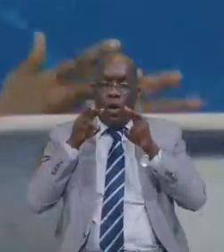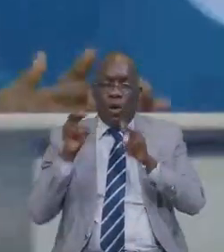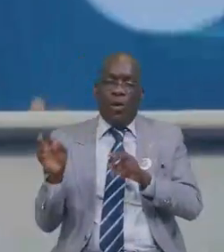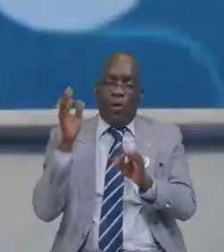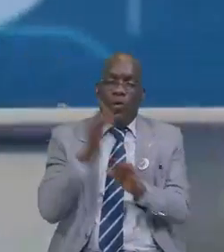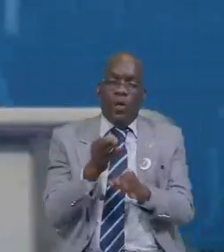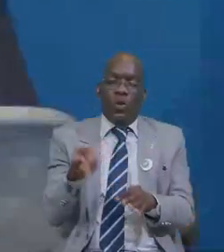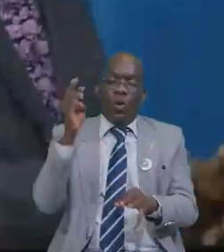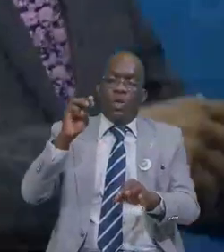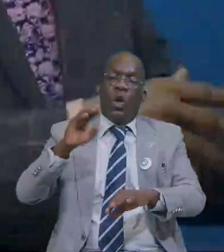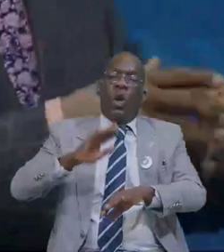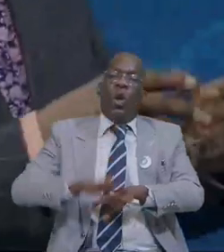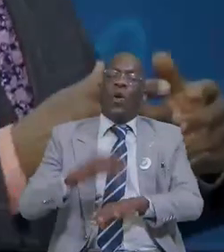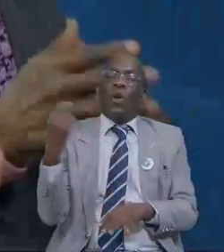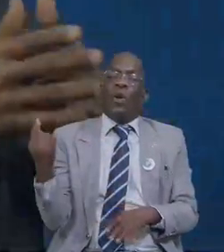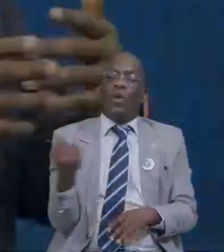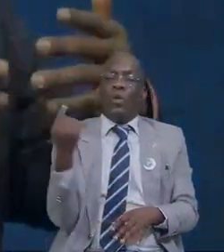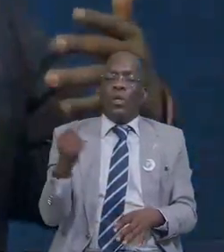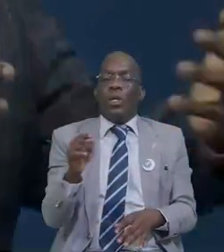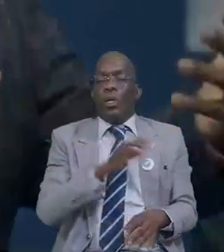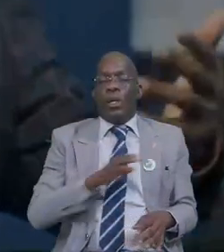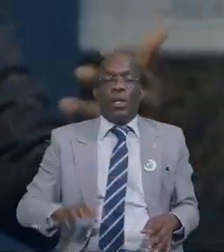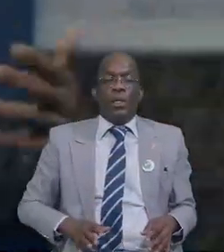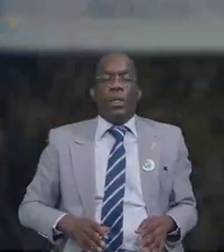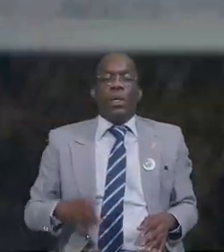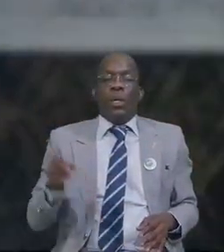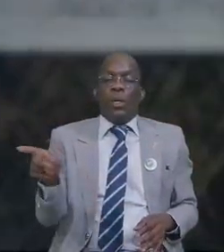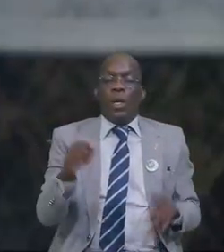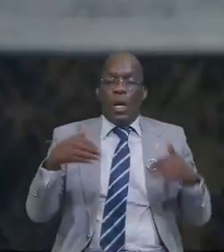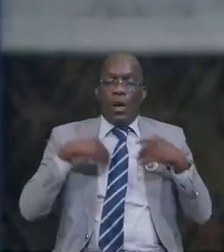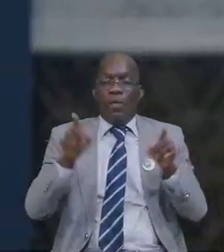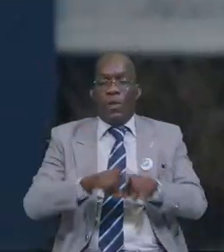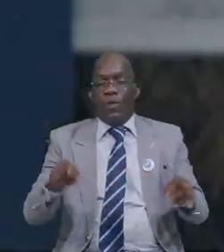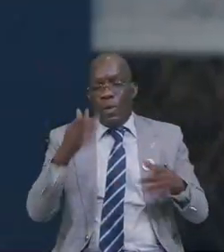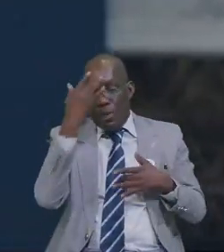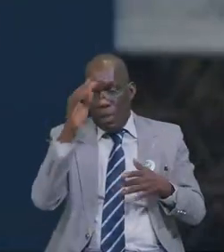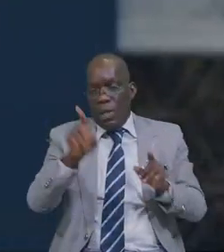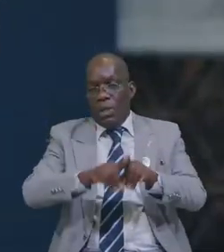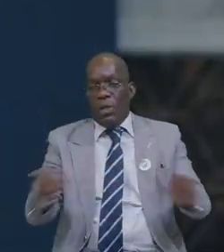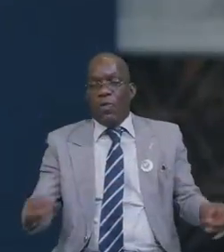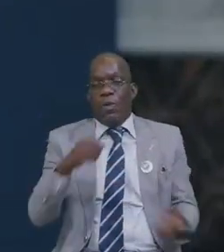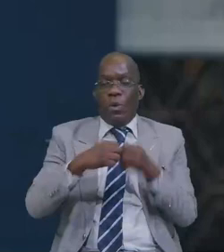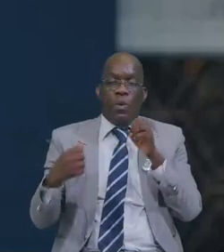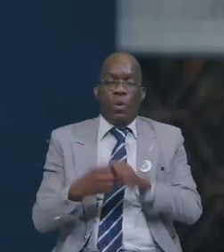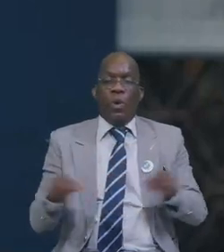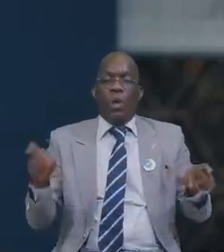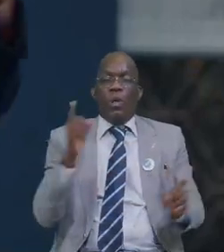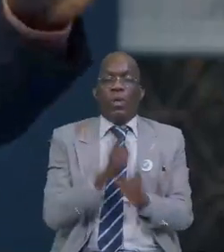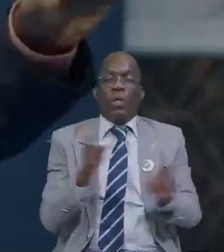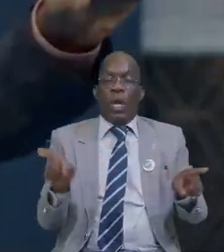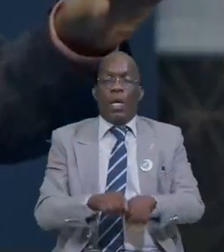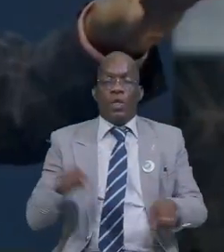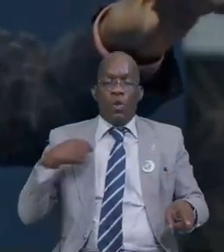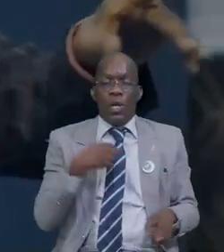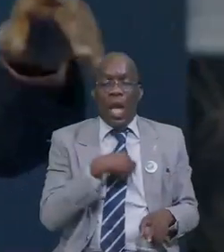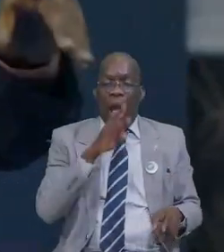Christ. Et toute la foule, ils avaient des maladies différentes, des infirmités différentes, comme nous